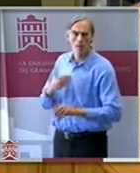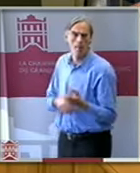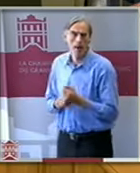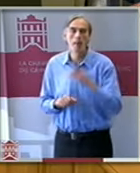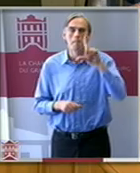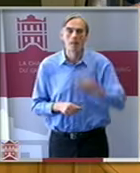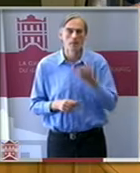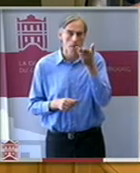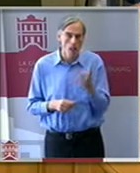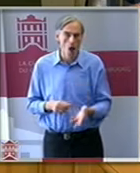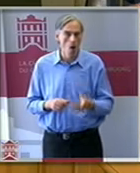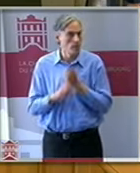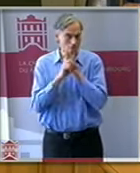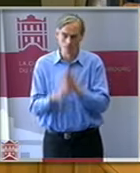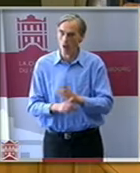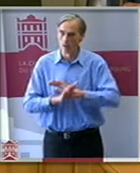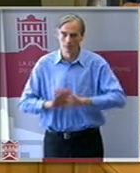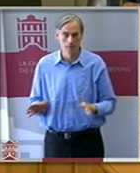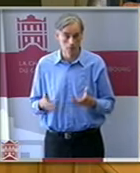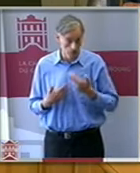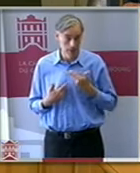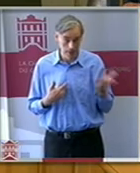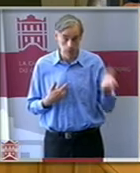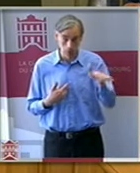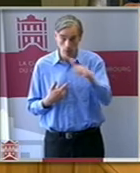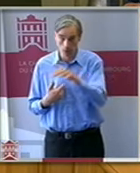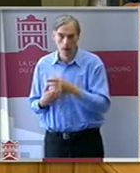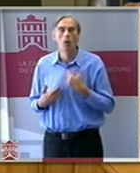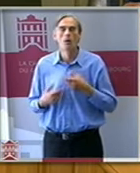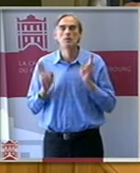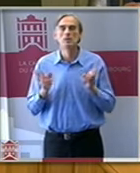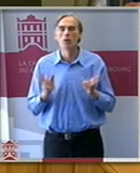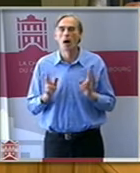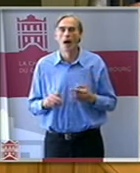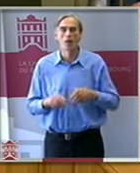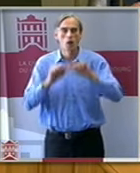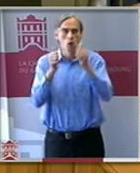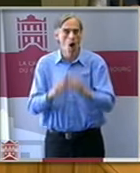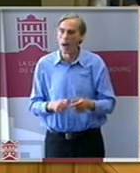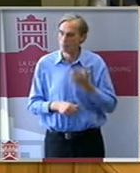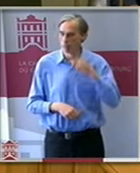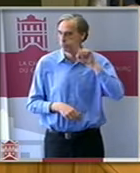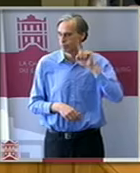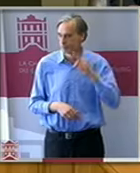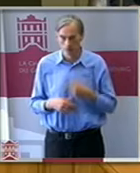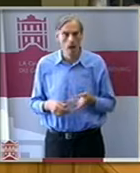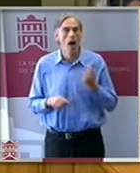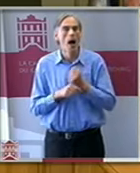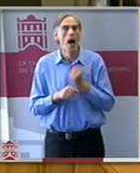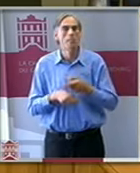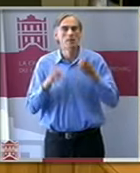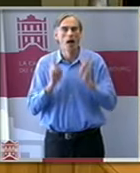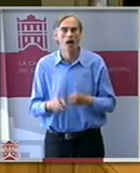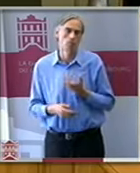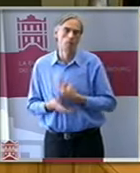angehalten. Sicherheitsnormen gevioliert. Arbeitsrecht wird mit Fest getrippelt bis hin zu Kanner an Zwangsarbeit. Umweltstandards gehen natürlich